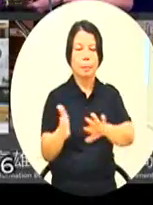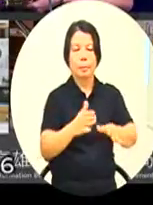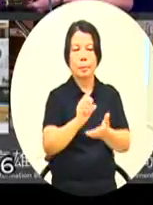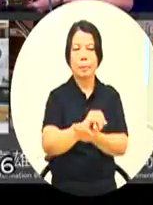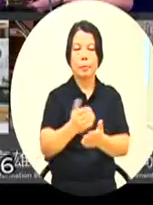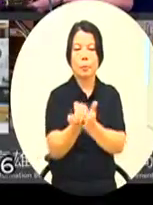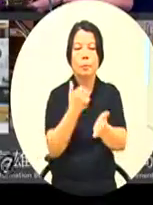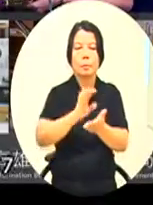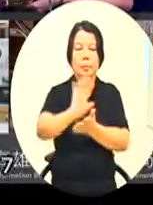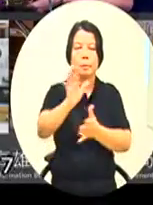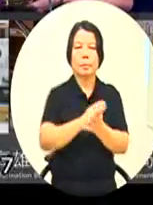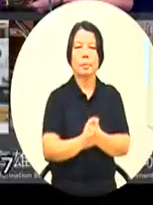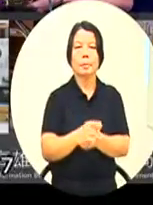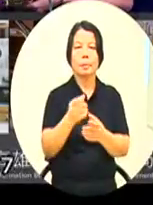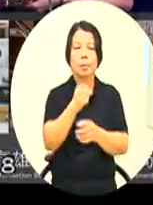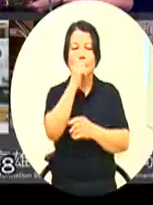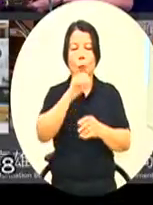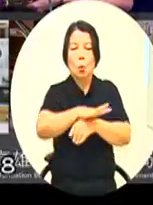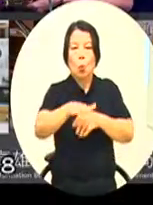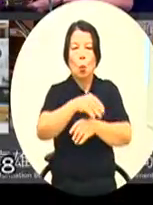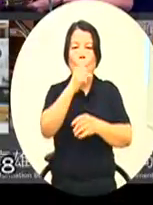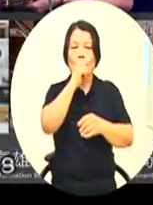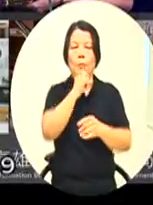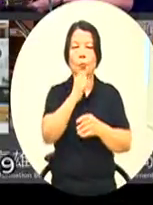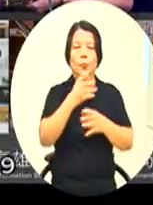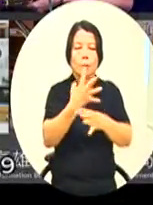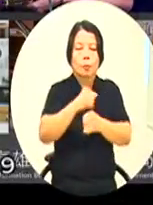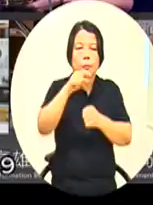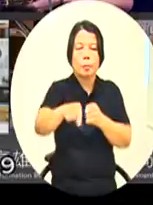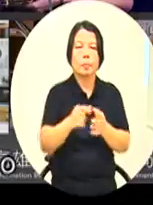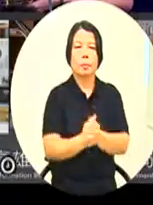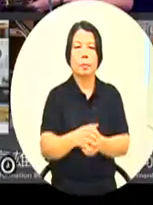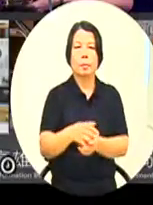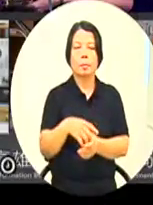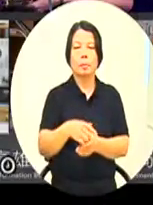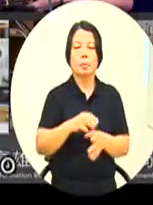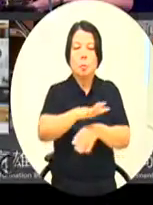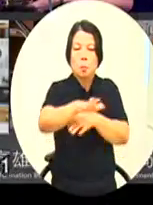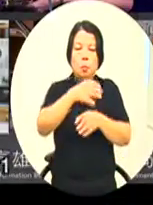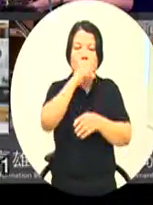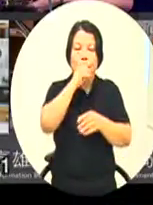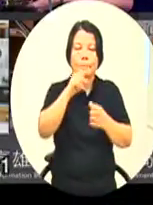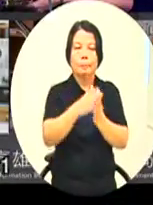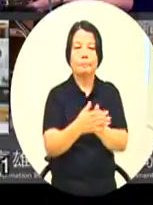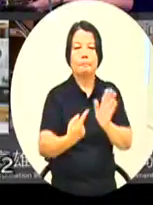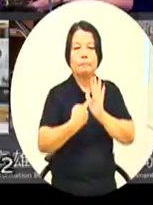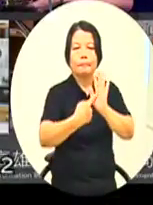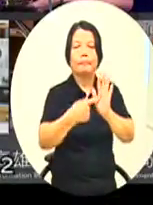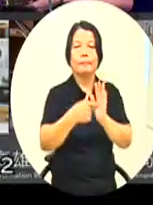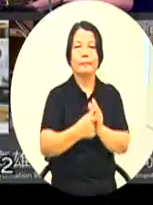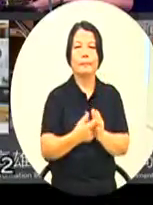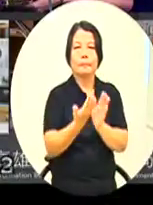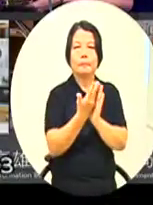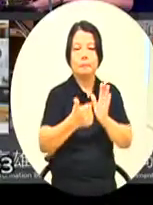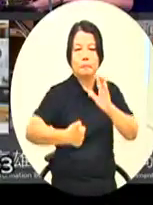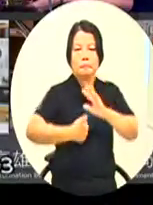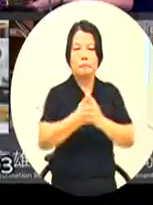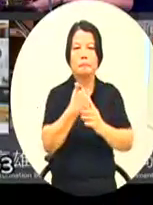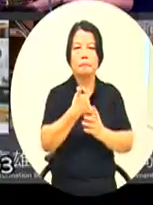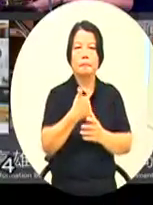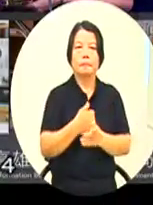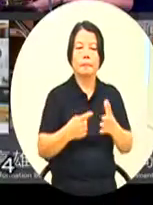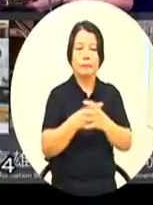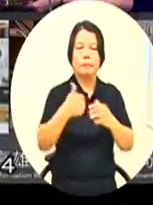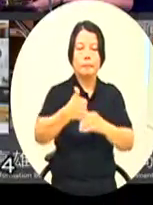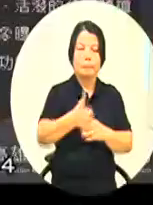提到广播节，事实上我们所经营的高雄广播电台持续表现优秀，今年我们又获得了